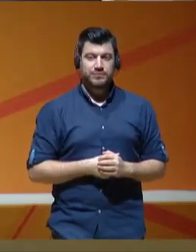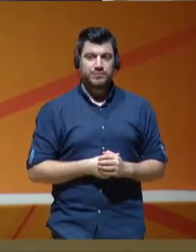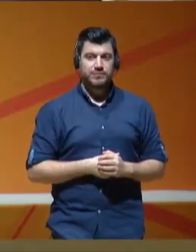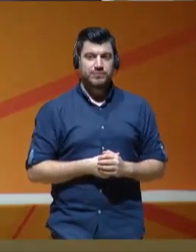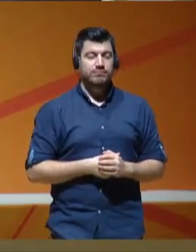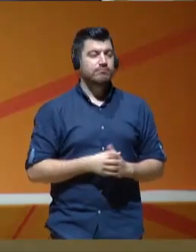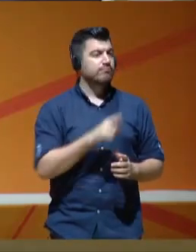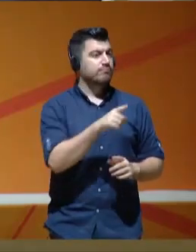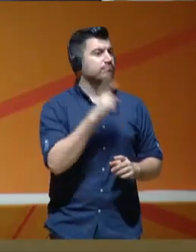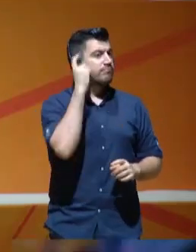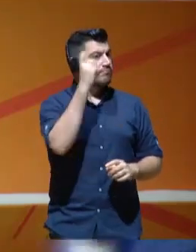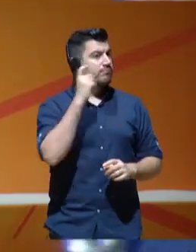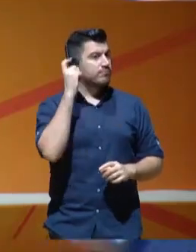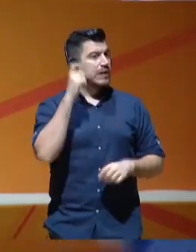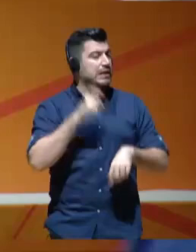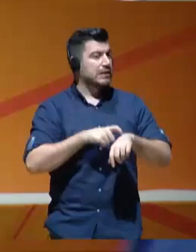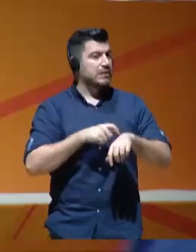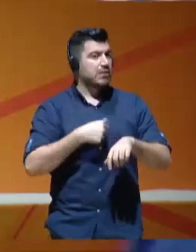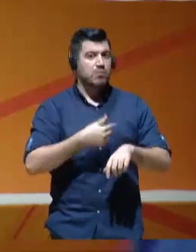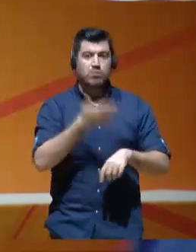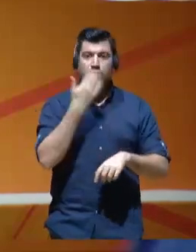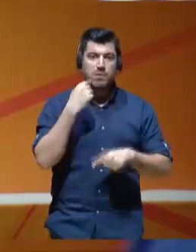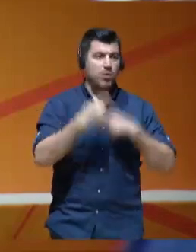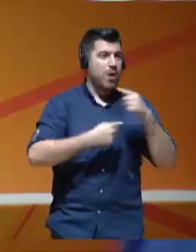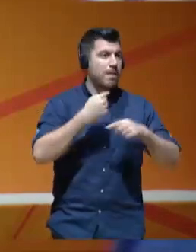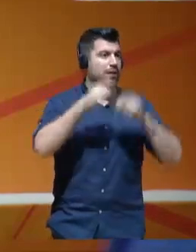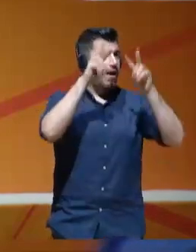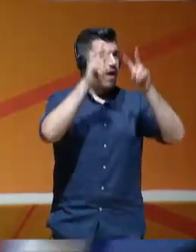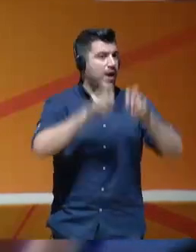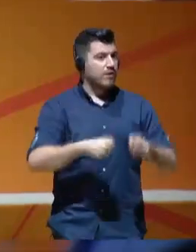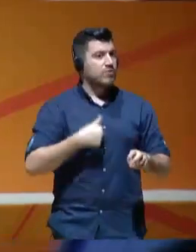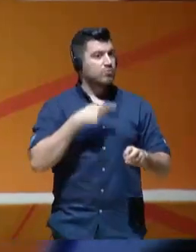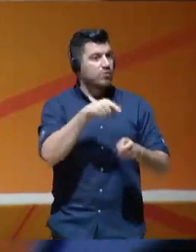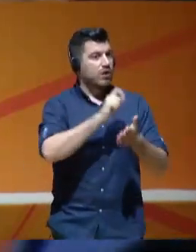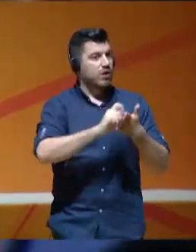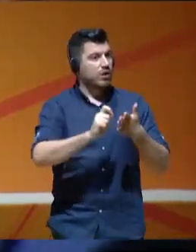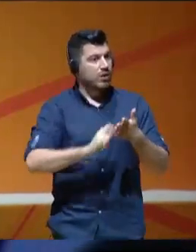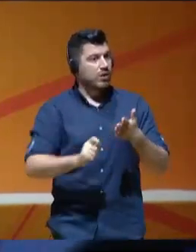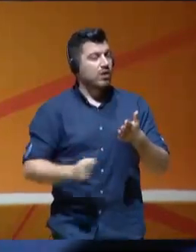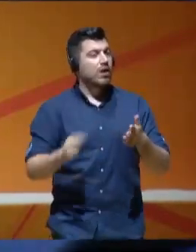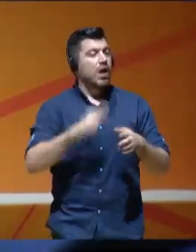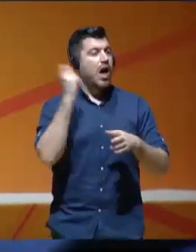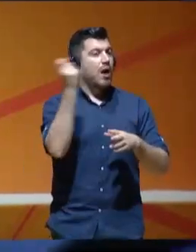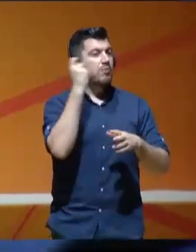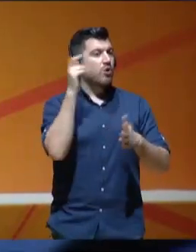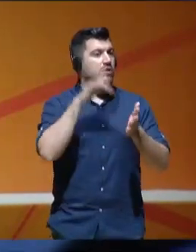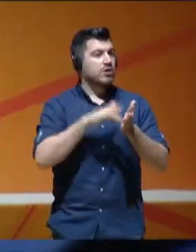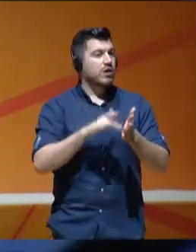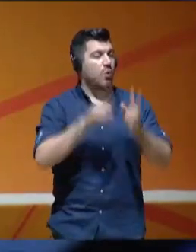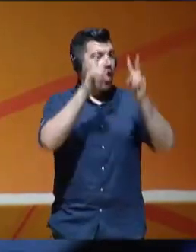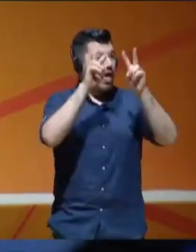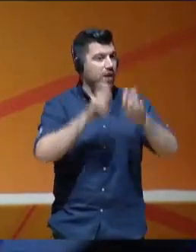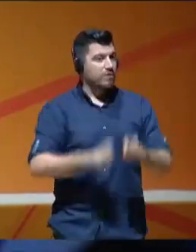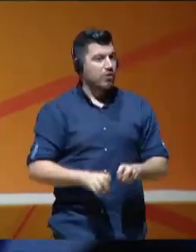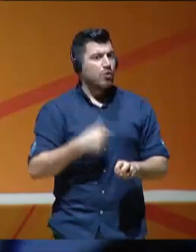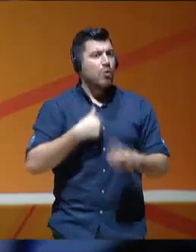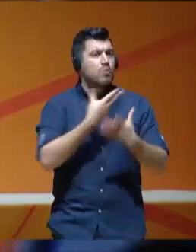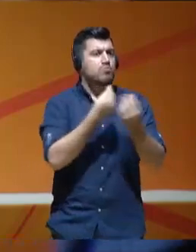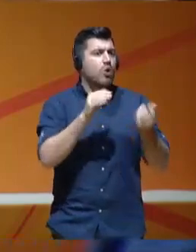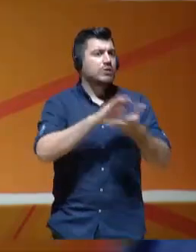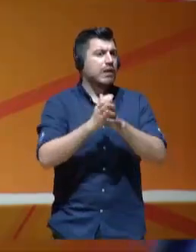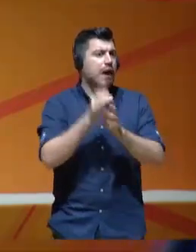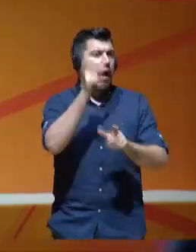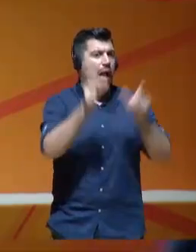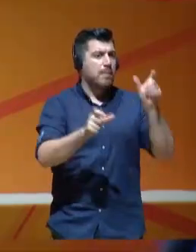Μην φανταζόμαστε τη στιγμή που δεν υπάρχουν εμπειρικές μελέτες οι οποίες να έχουν συνταχθεί από το Εθνικό Κέντρο Κοινωνικών Ερευνών. Πόσους απατεώνες